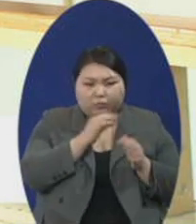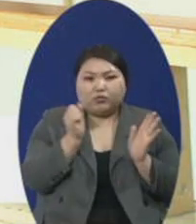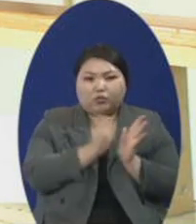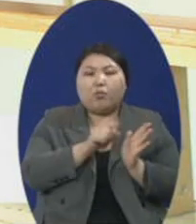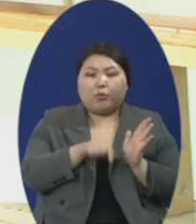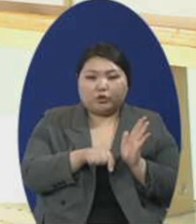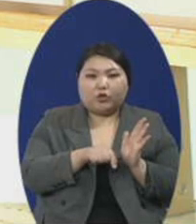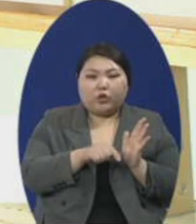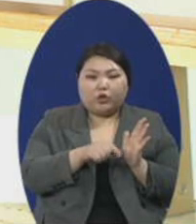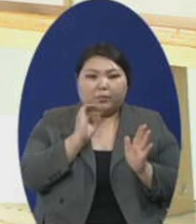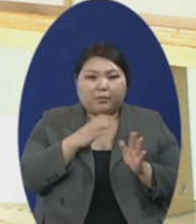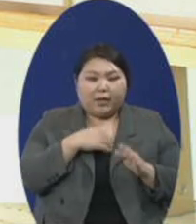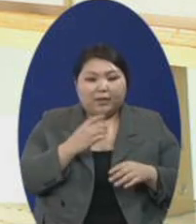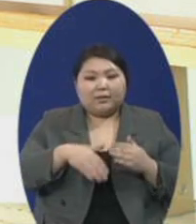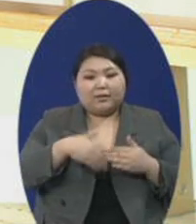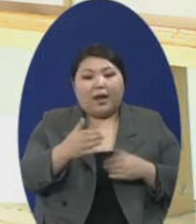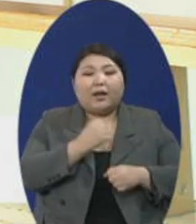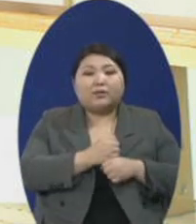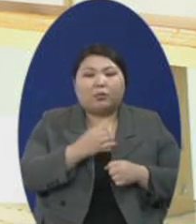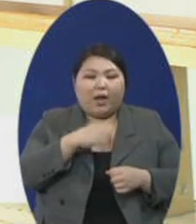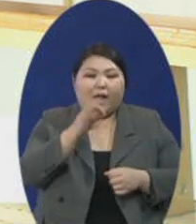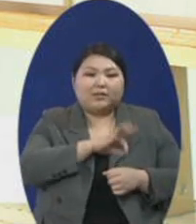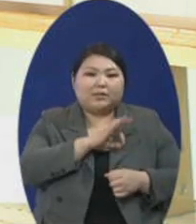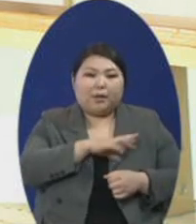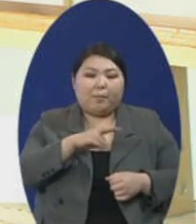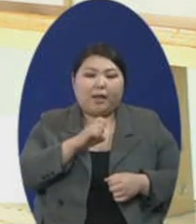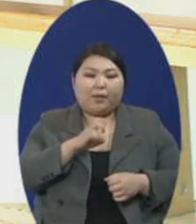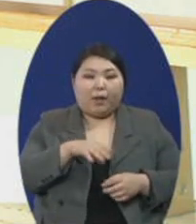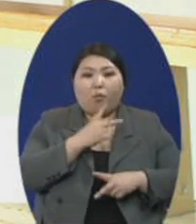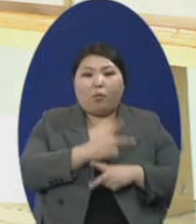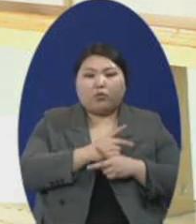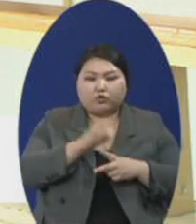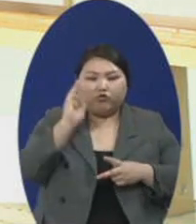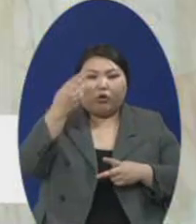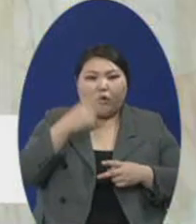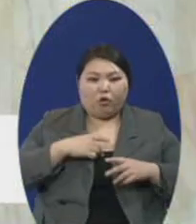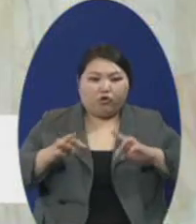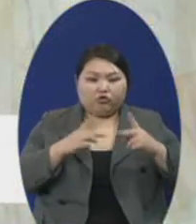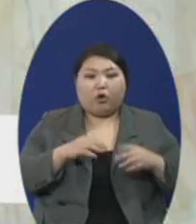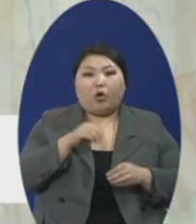гэж байна. Бас нэг дараагийн ажил бол бид ашиг мартамтай үйлдэлд тодорхой үйлчлүүдийг